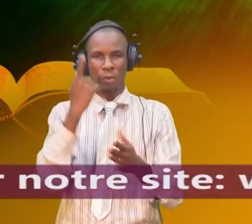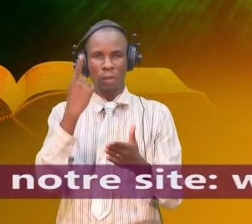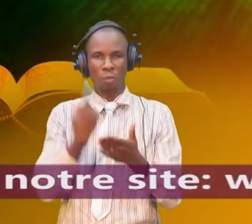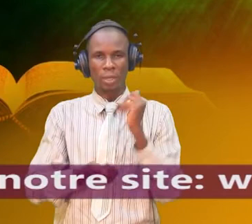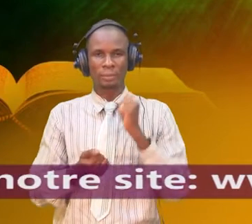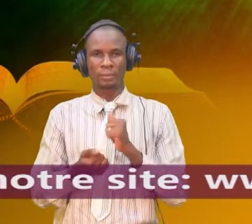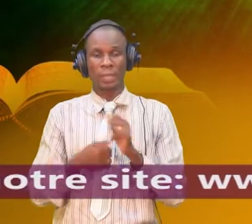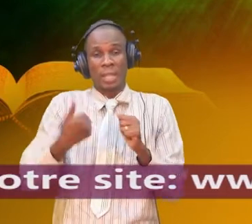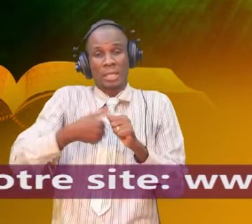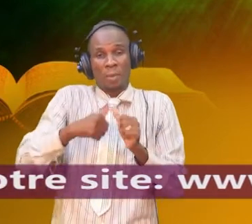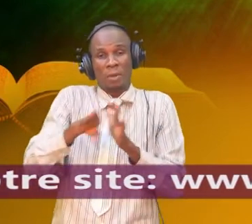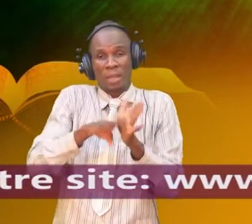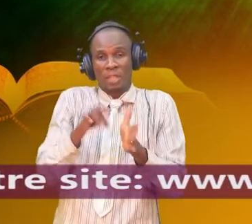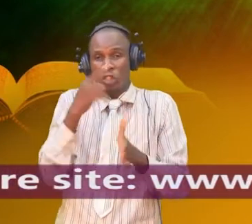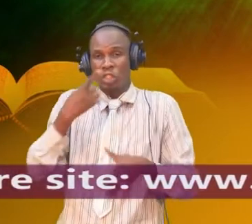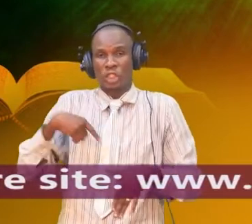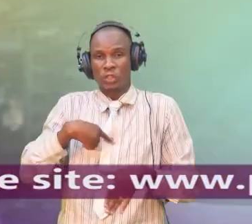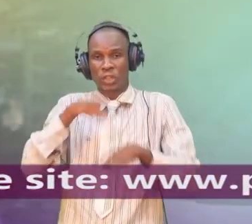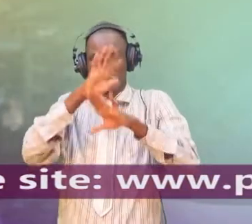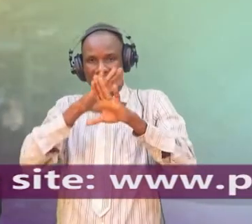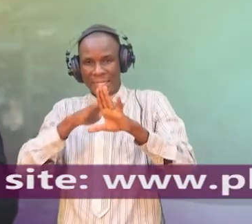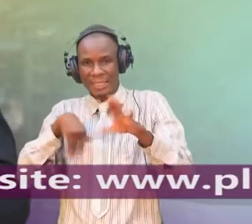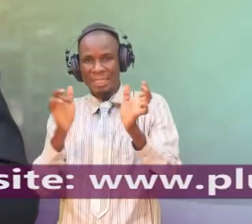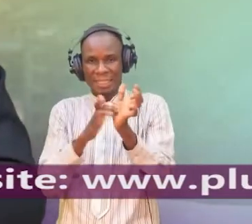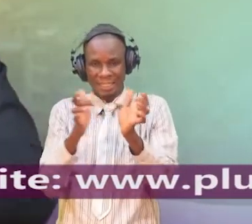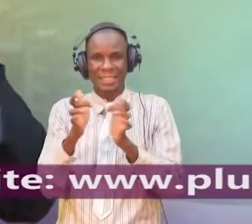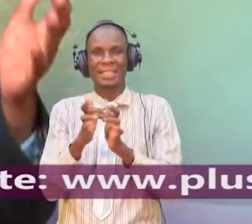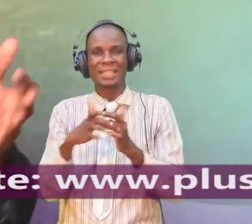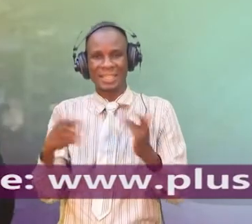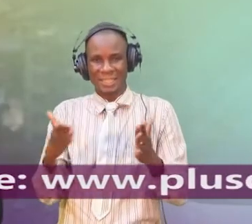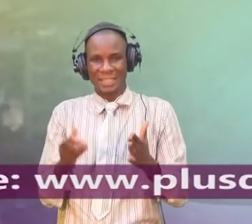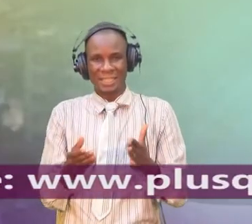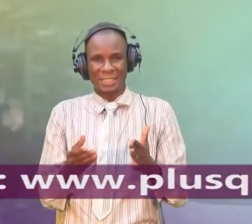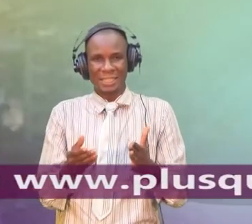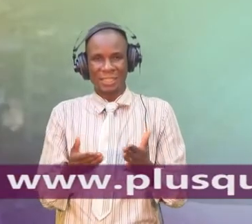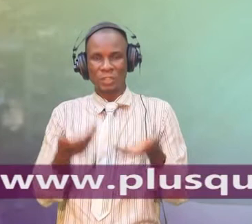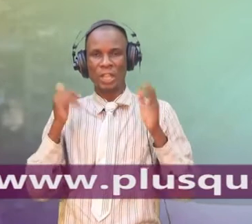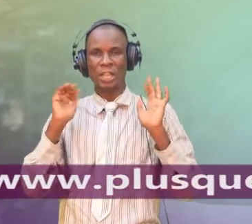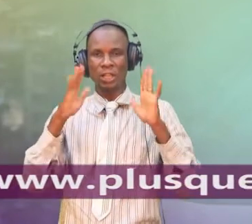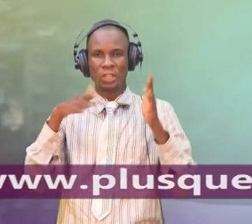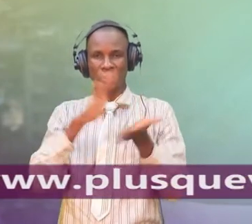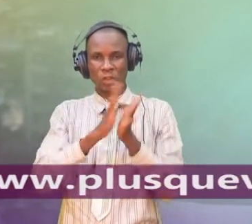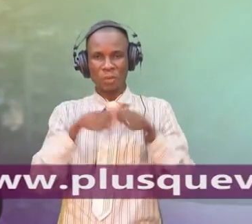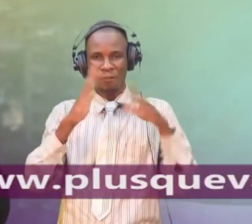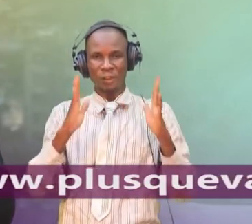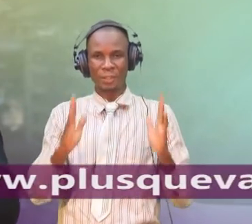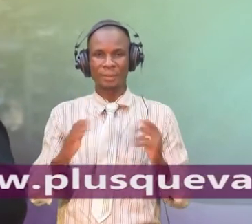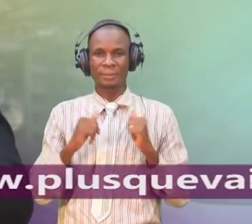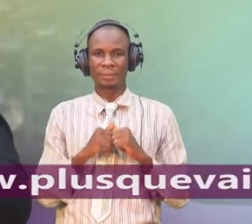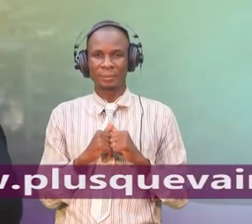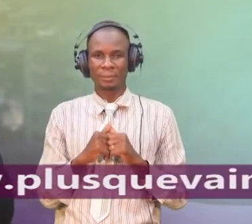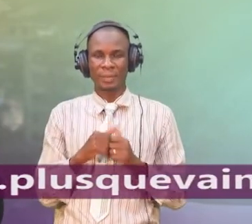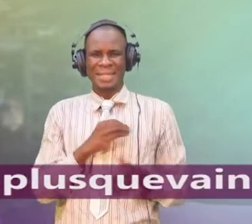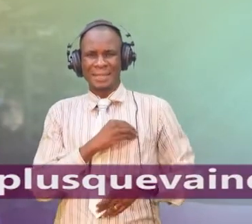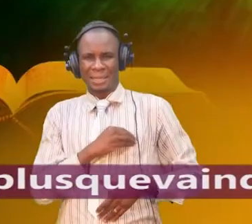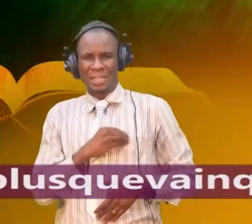Kristo asilaki komema lisumu kati na ye moko na nzoto na ye kobaka yango ne kulusu. Na kati